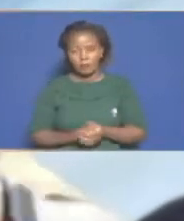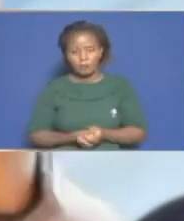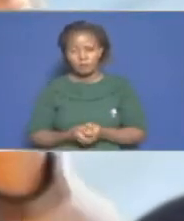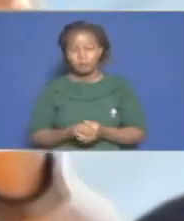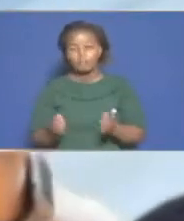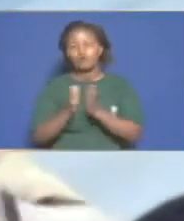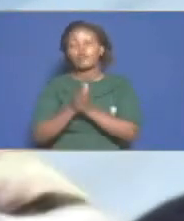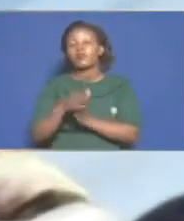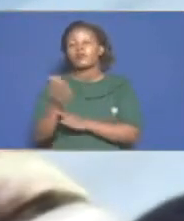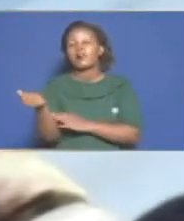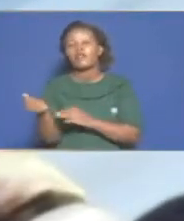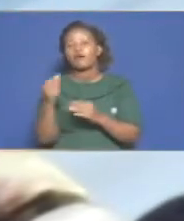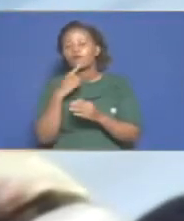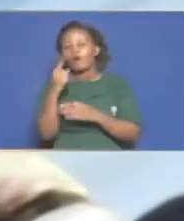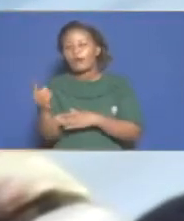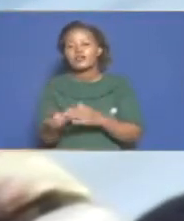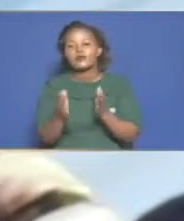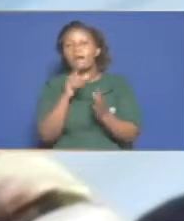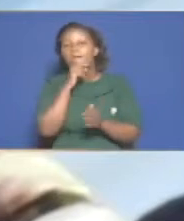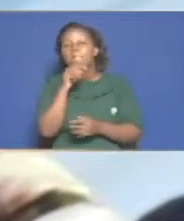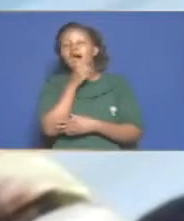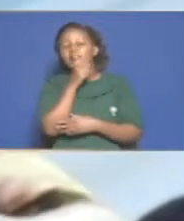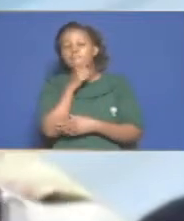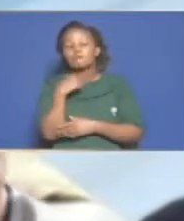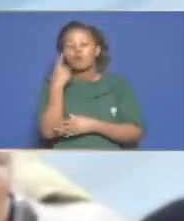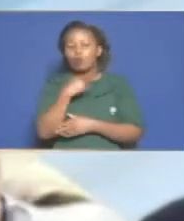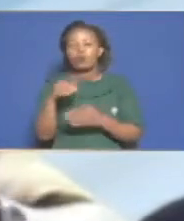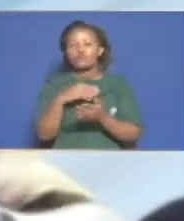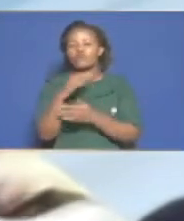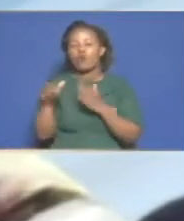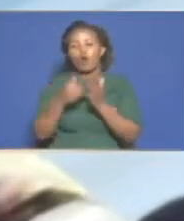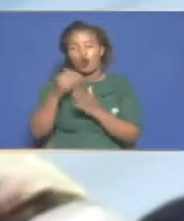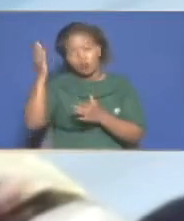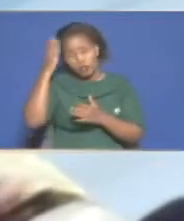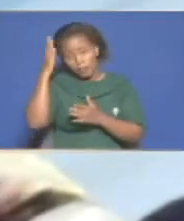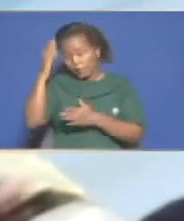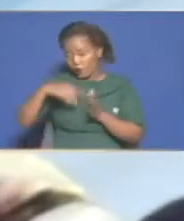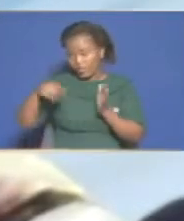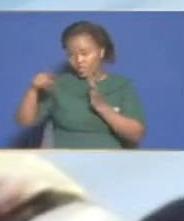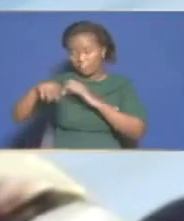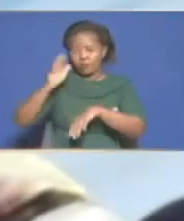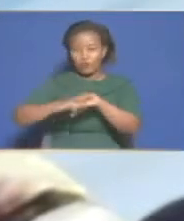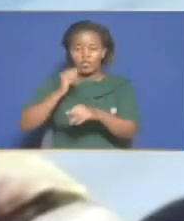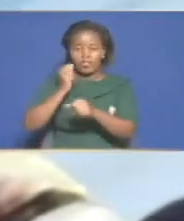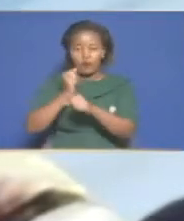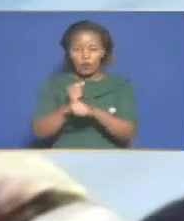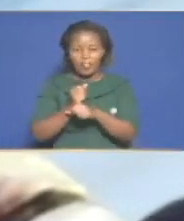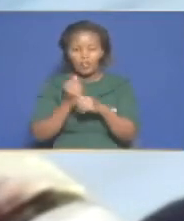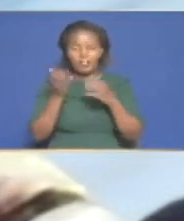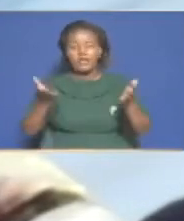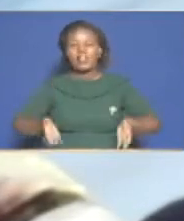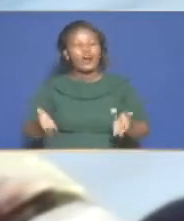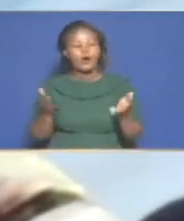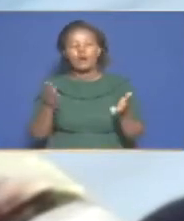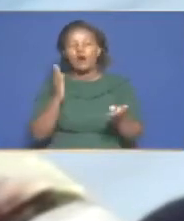pamoja na officer commanding Major Mudhaura, ambao wanajulikana kwa hii kazi. Na kwa hivyo